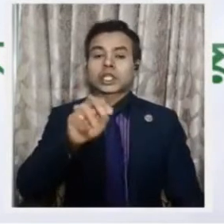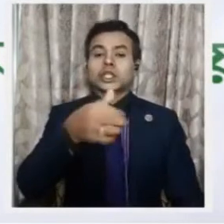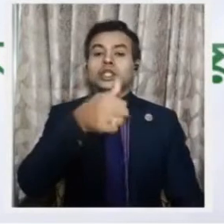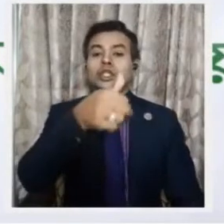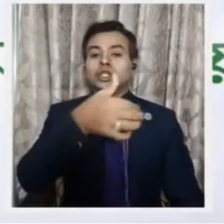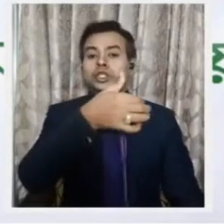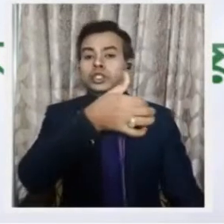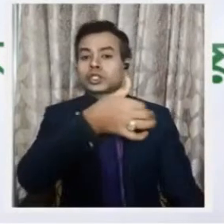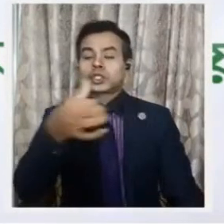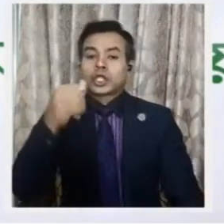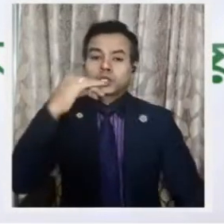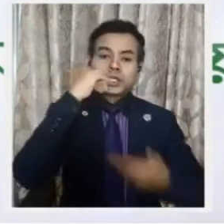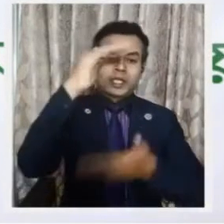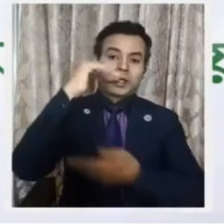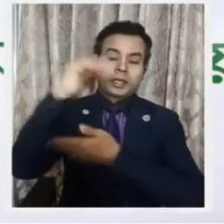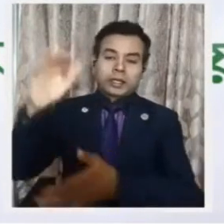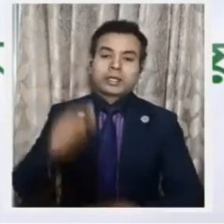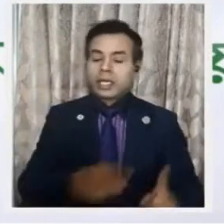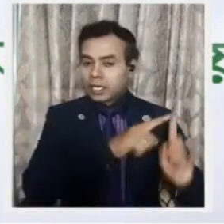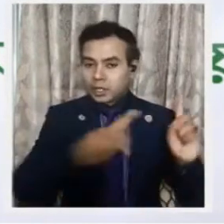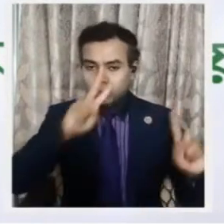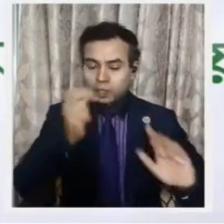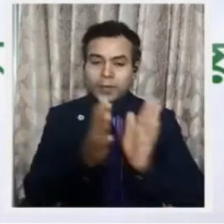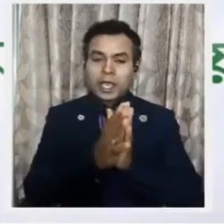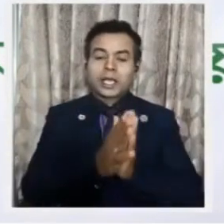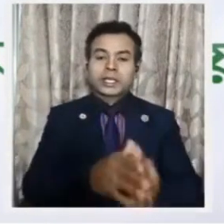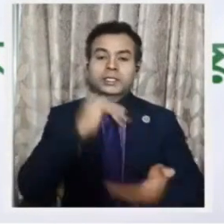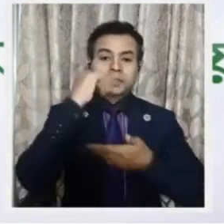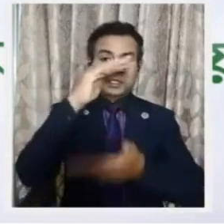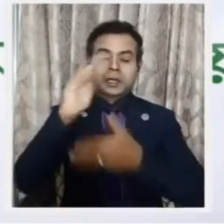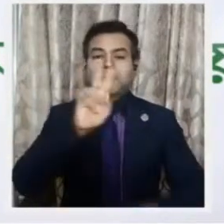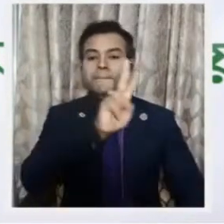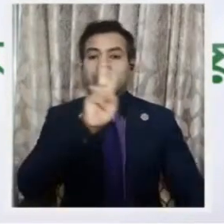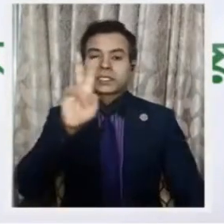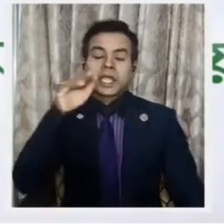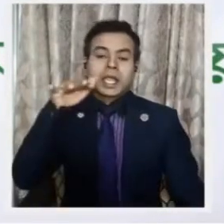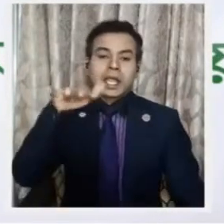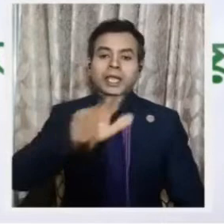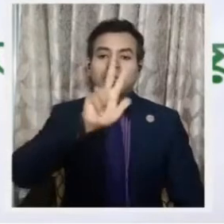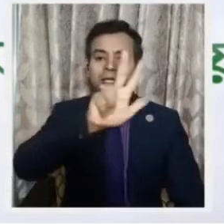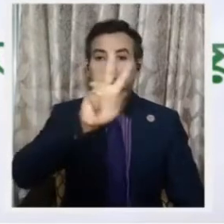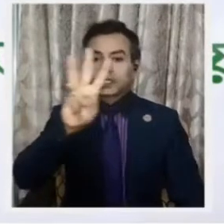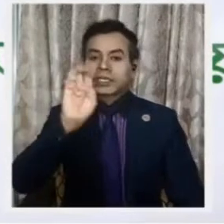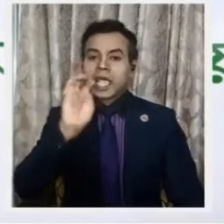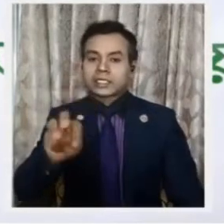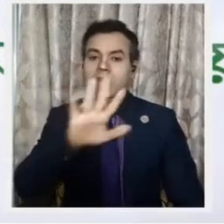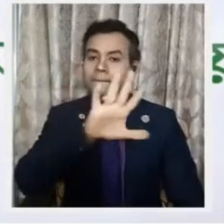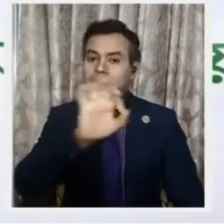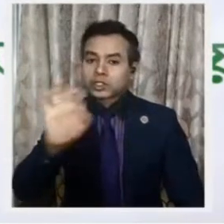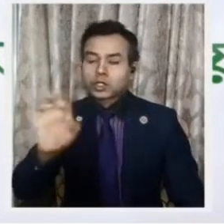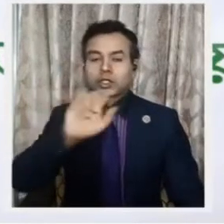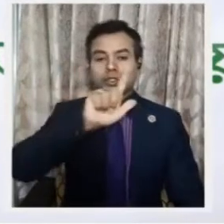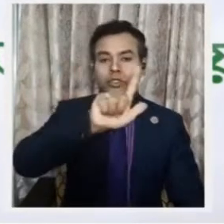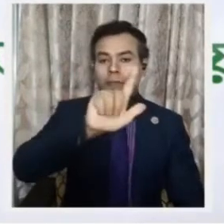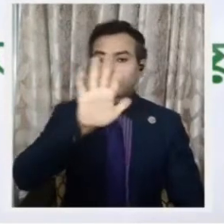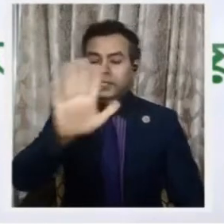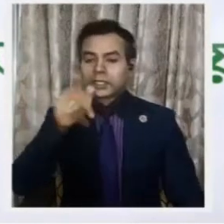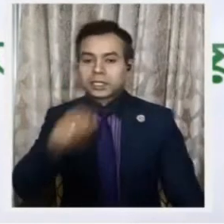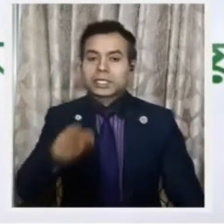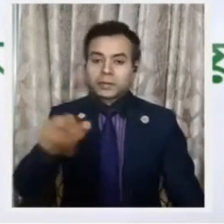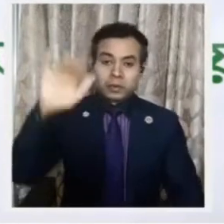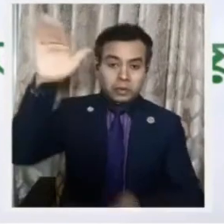ব্যক্তিগত সুরক্ষা সামগ্রী গত 24 ঘন্টায় বিতরণ হয়েছে 10,600টি এবং এ পর্যন্ত বিতরণ